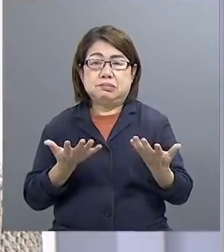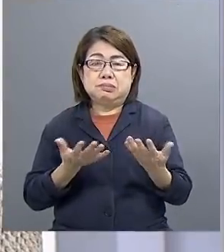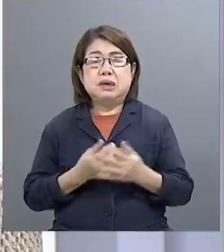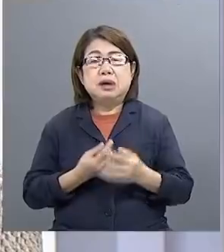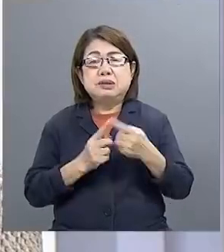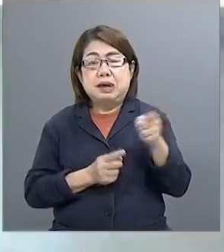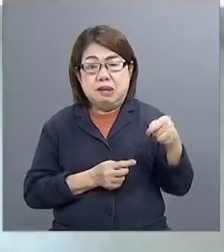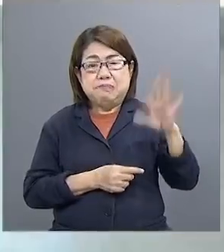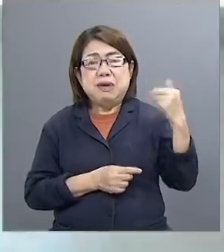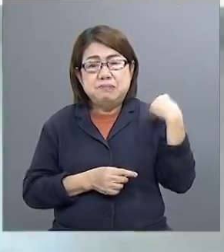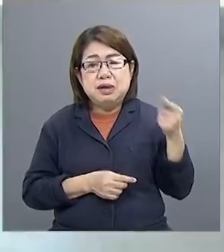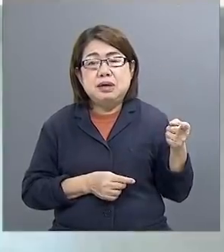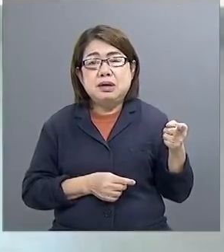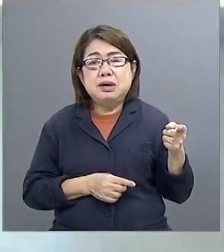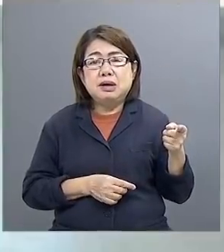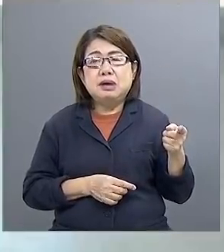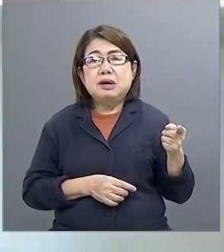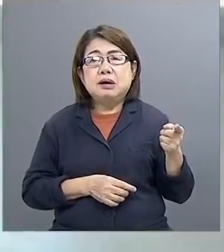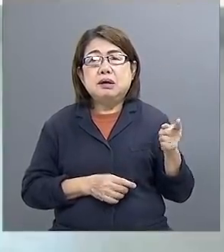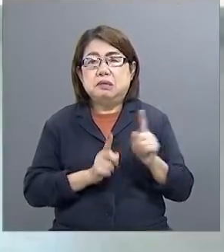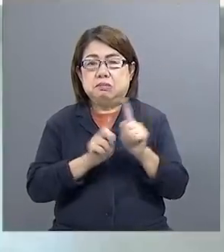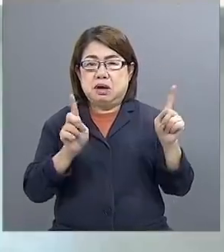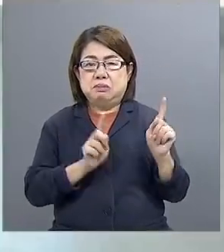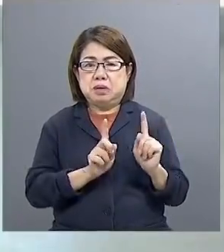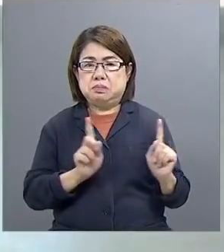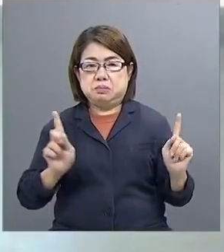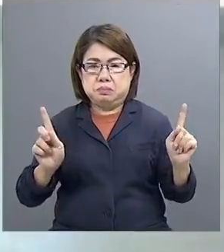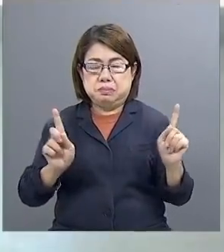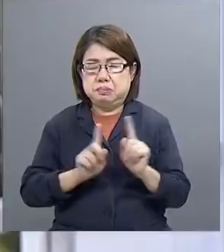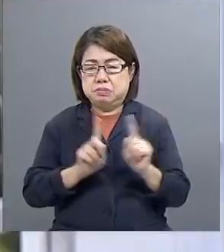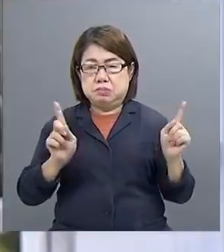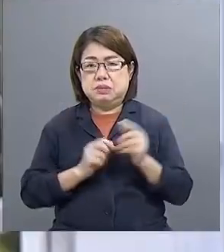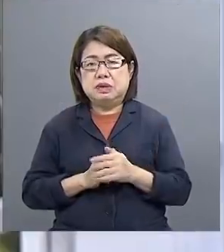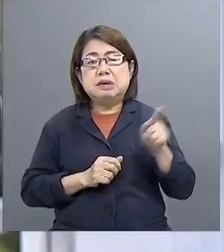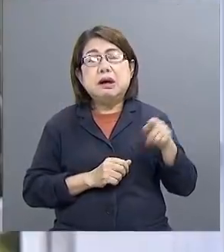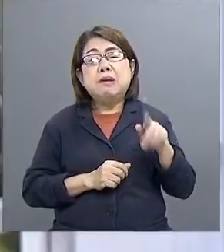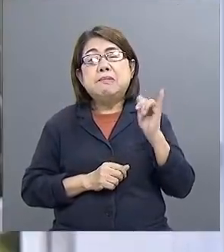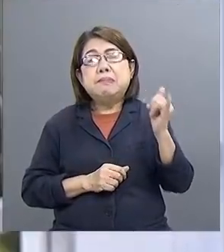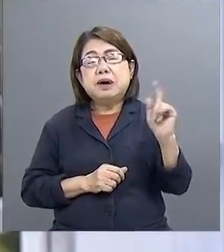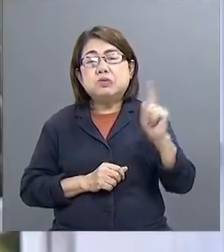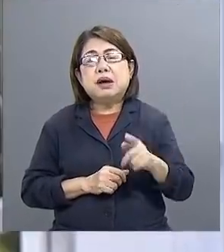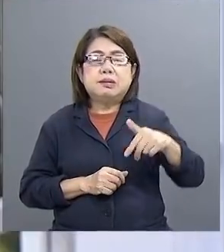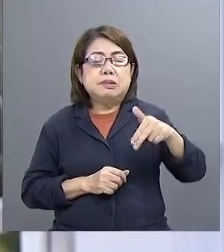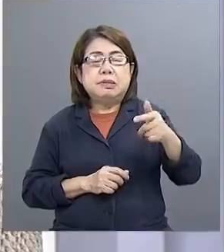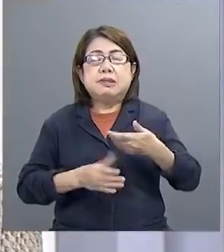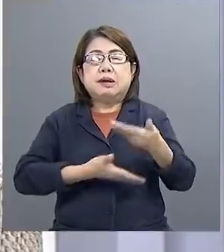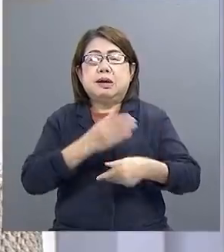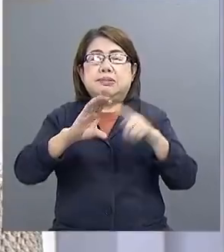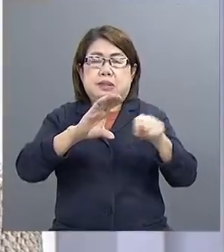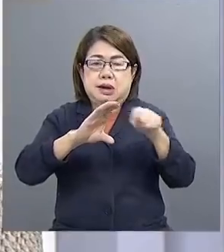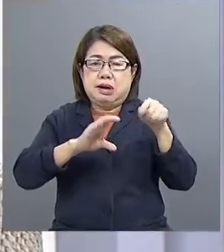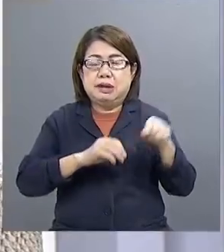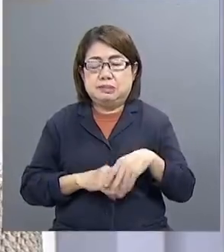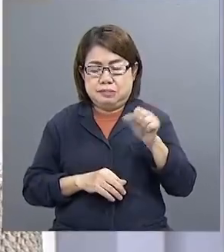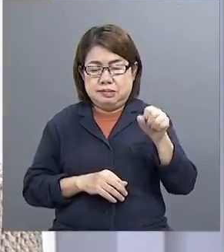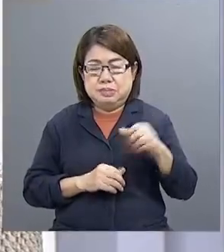แต่ว่าแต่พี่ต้องไปดูอีกแบบนึงไงไปดูที่ไปไปตลาดไปที่ข้อที่เป็นเดินตลาดน่ะใช่อ่ะเดินตลาดให้ผมกับ